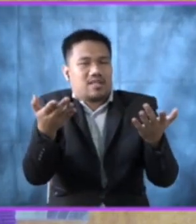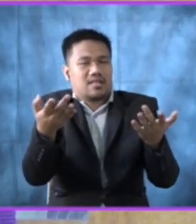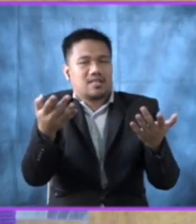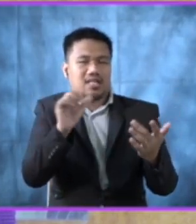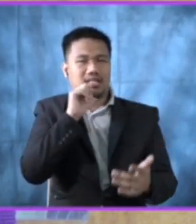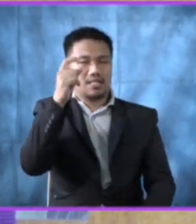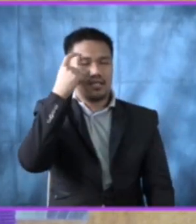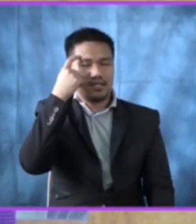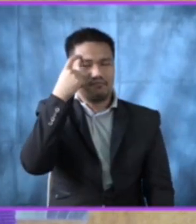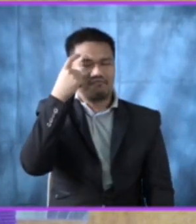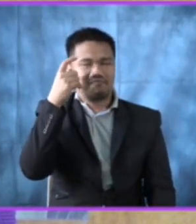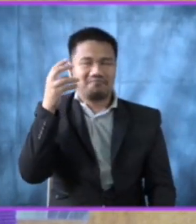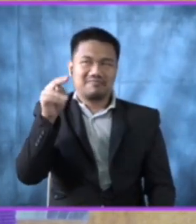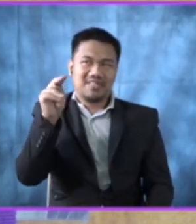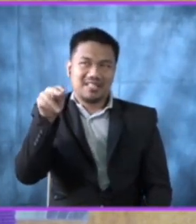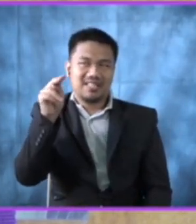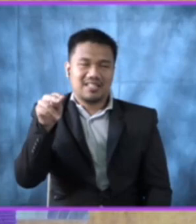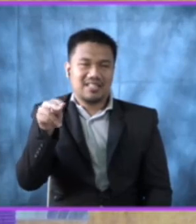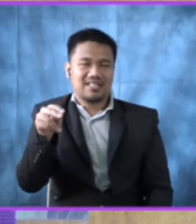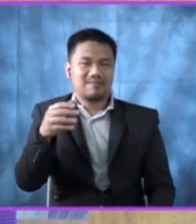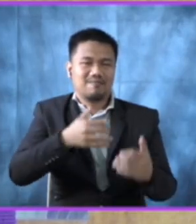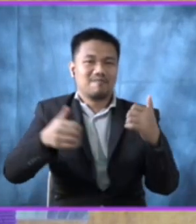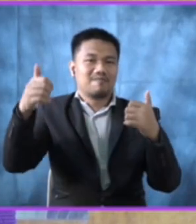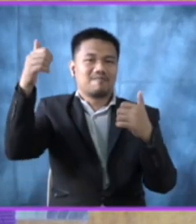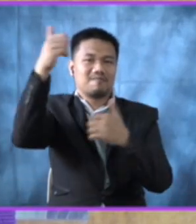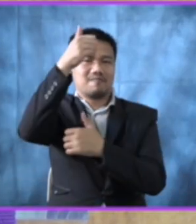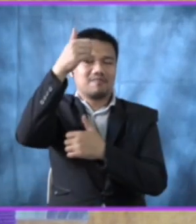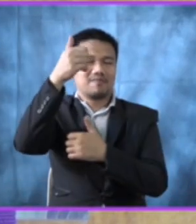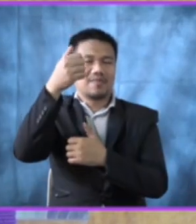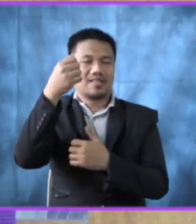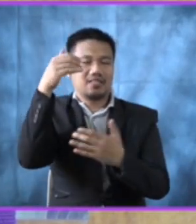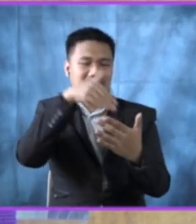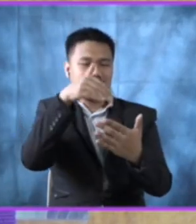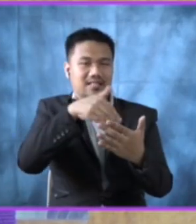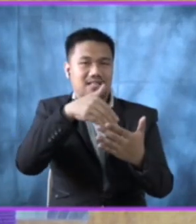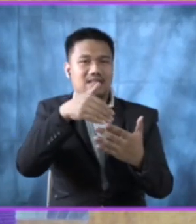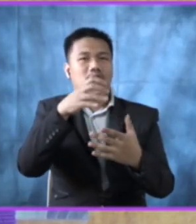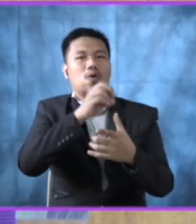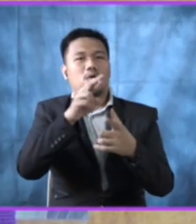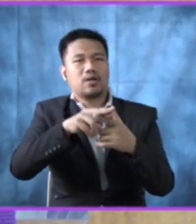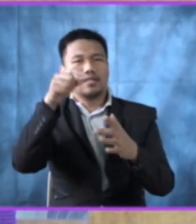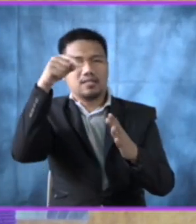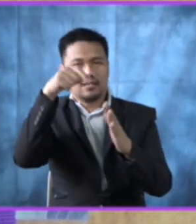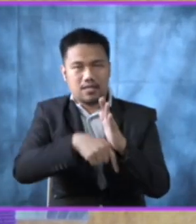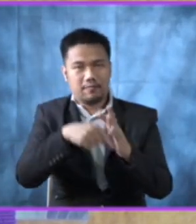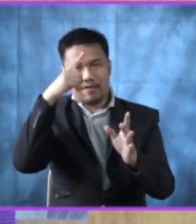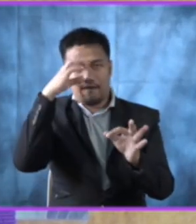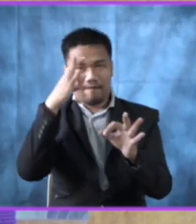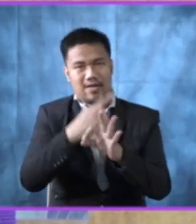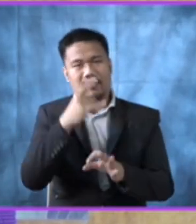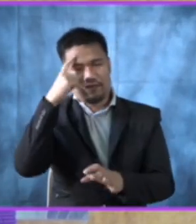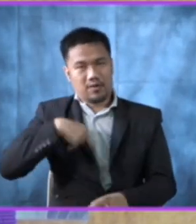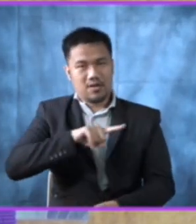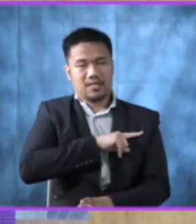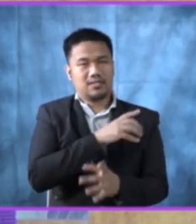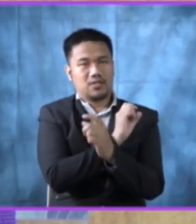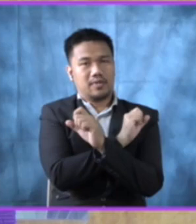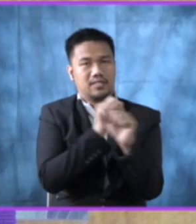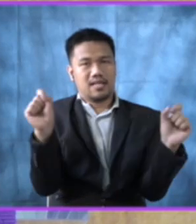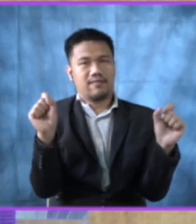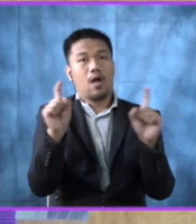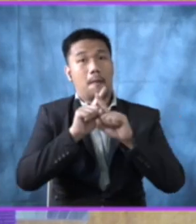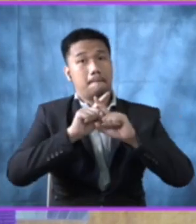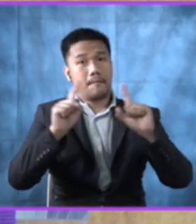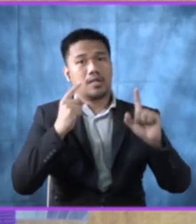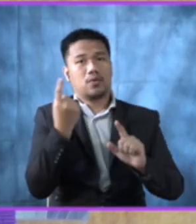isang mataas na pinag-aralan, ng isang malalim na pananampalataya para tayo ay maligtas mula sa sakit na ito. Simple